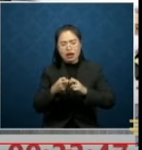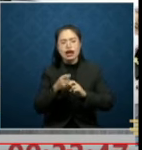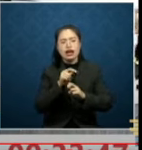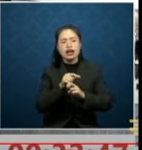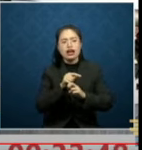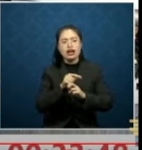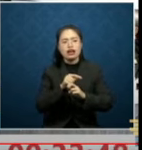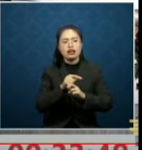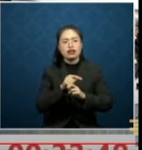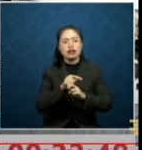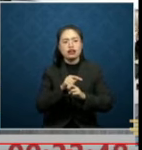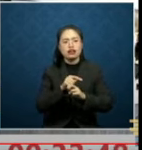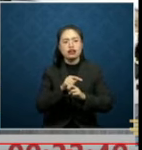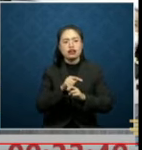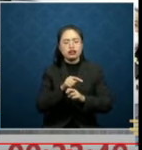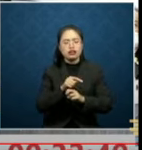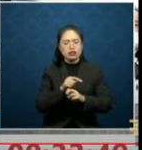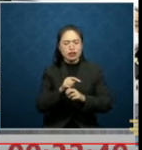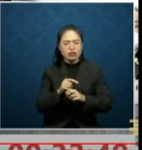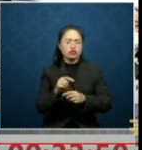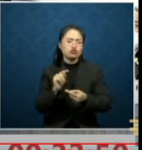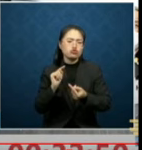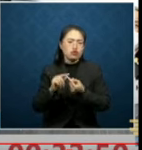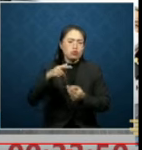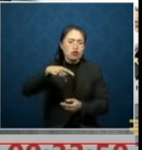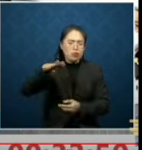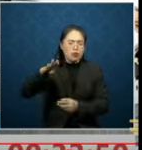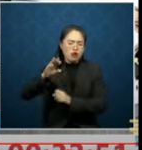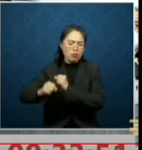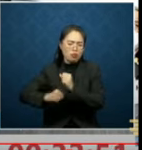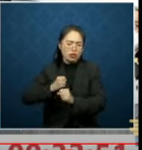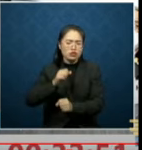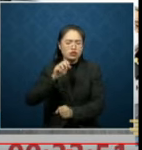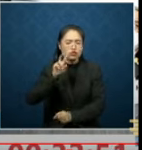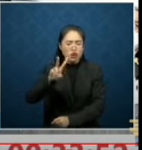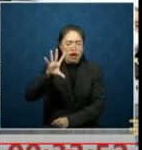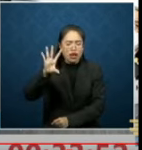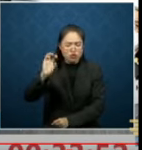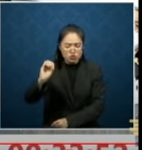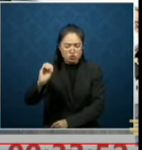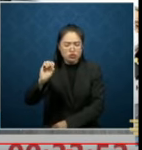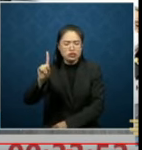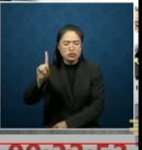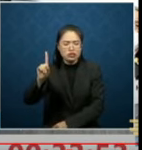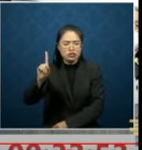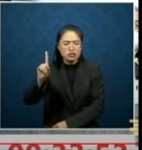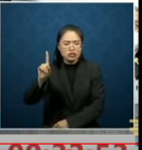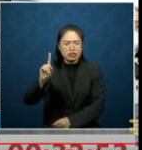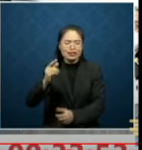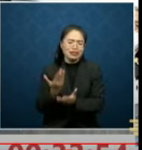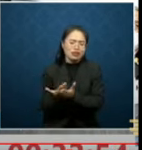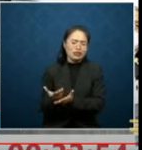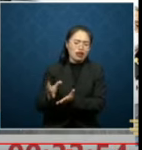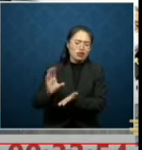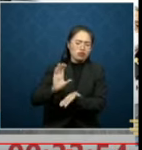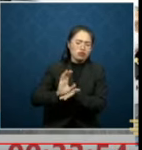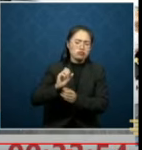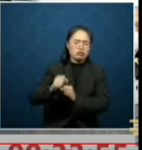ก็ต้องไม่ขัดกับพ.ร.บ.เงินตราพ.ศ. 2501และไม่ขัดกับพระราชบัญญัติเงินกองคลังพ.ศ.